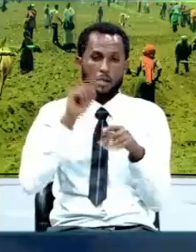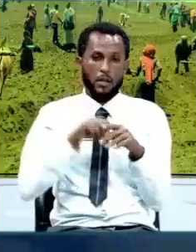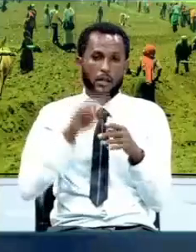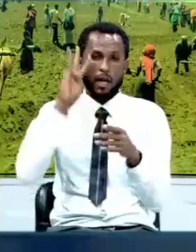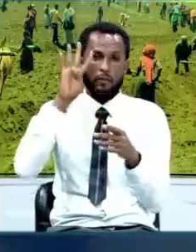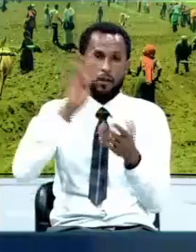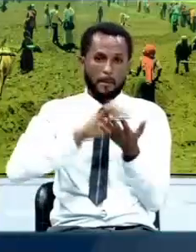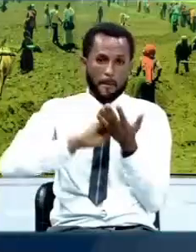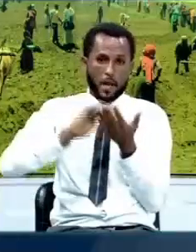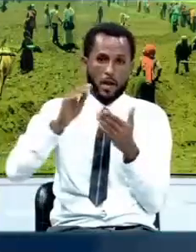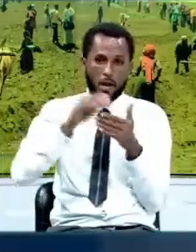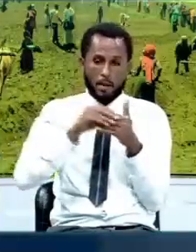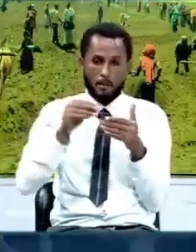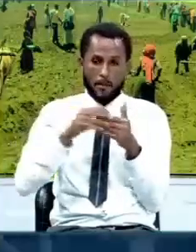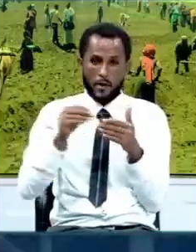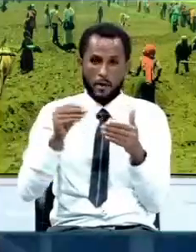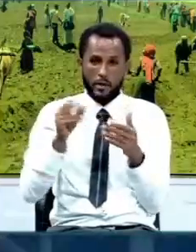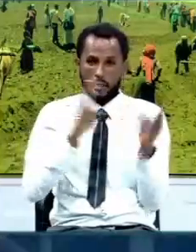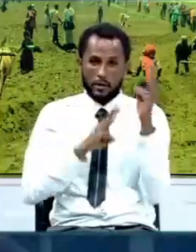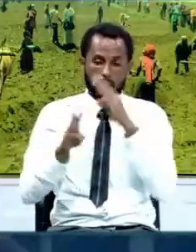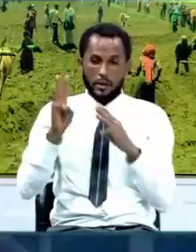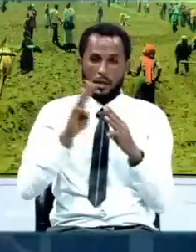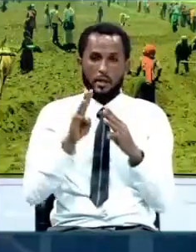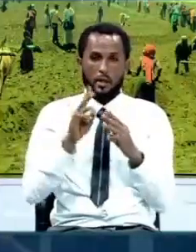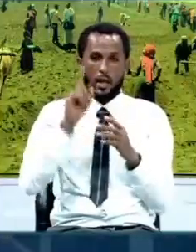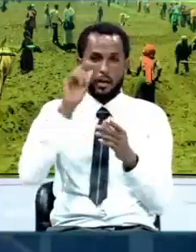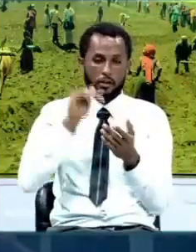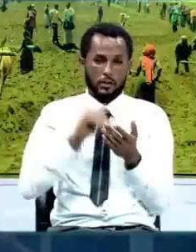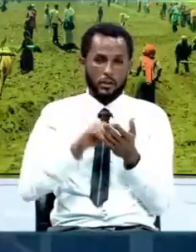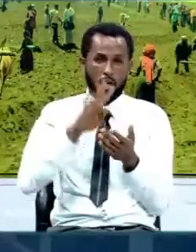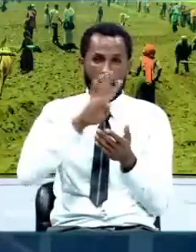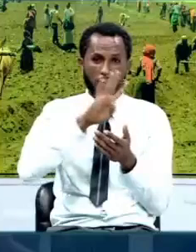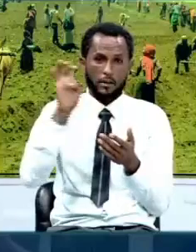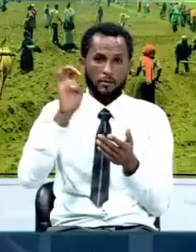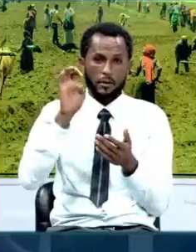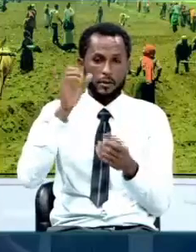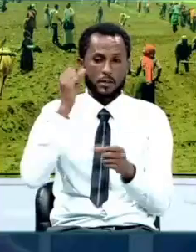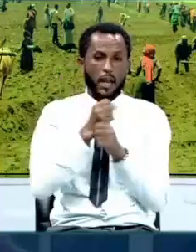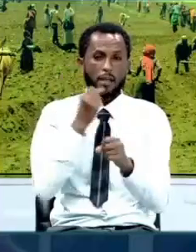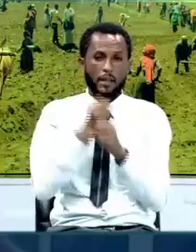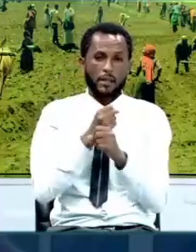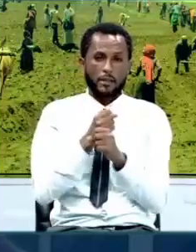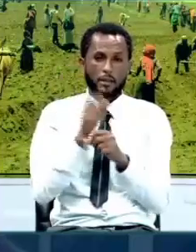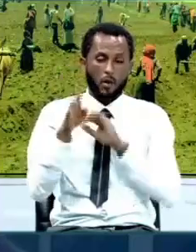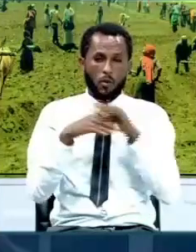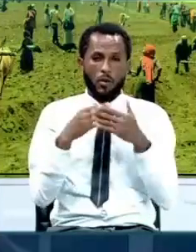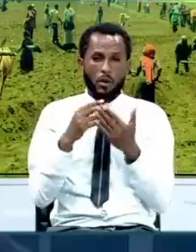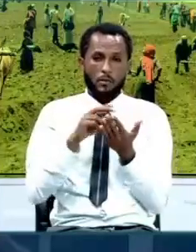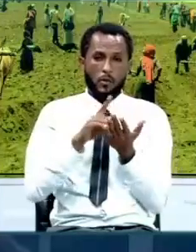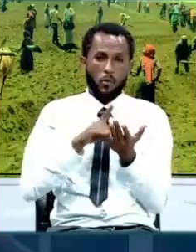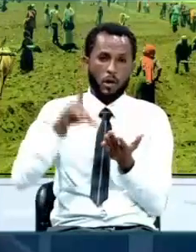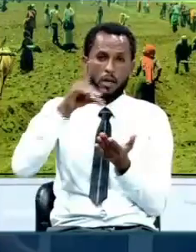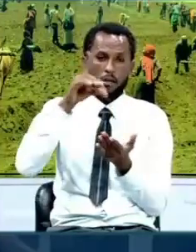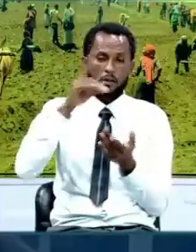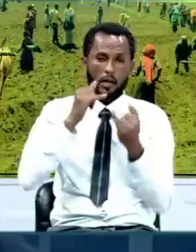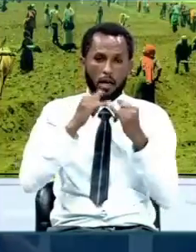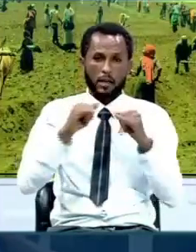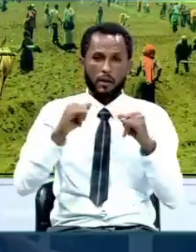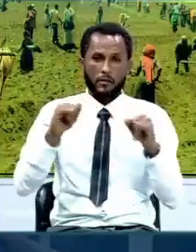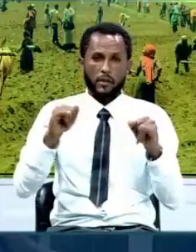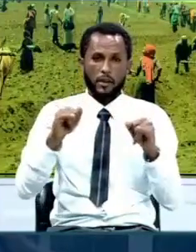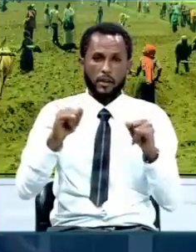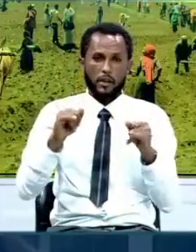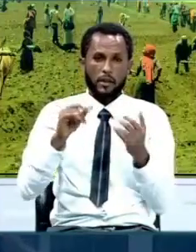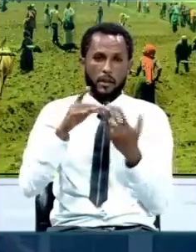1.4 ሚልዮን ቅርሺ ብጣዕሚ ልልተፀገመ 1400 ሰራሕተኛ ካብ ኩለን ኮሌጃት ኣከፋፊልና መሪፅና